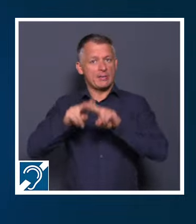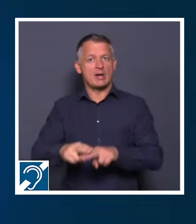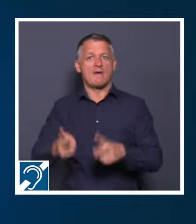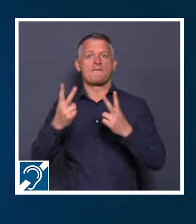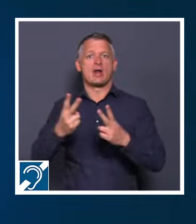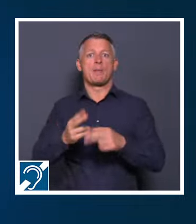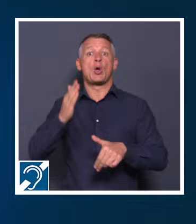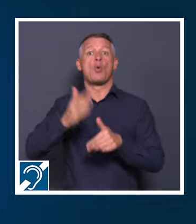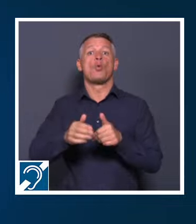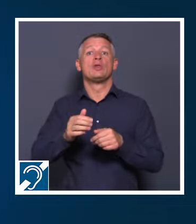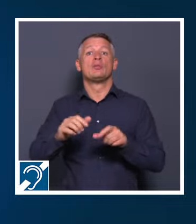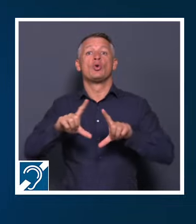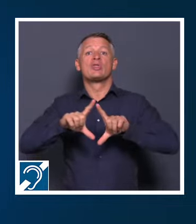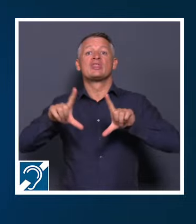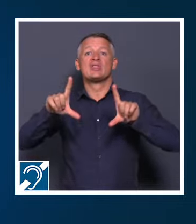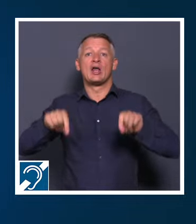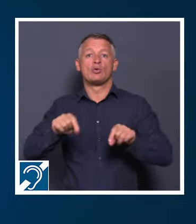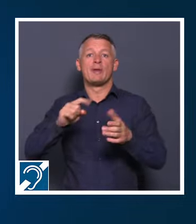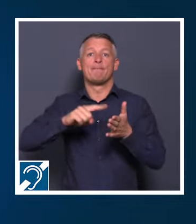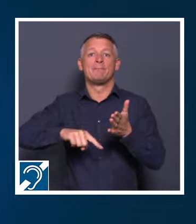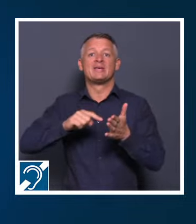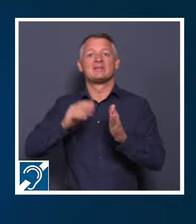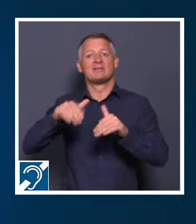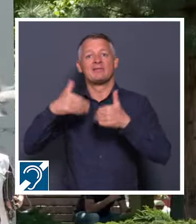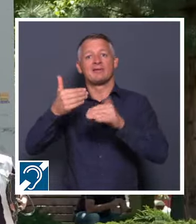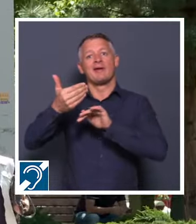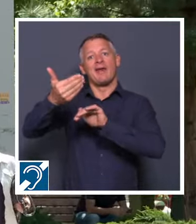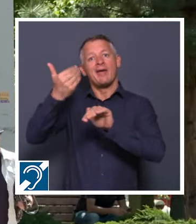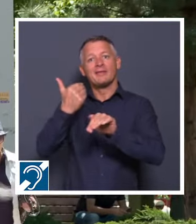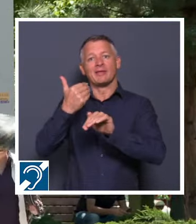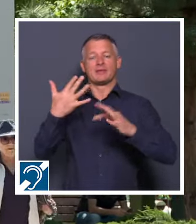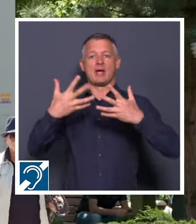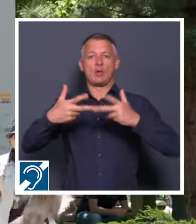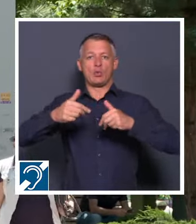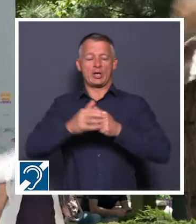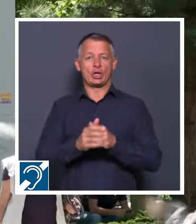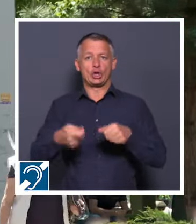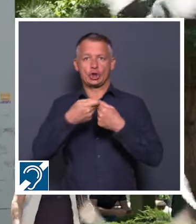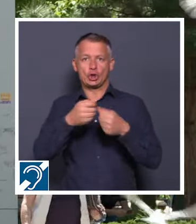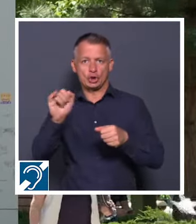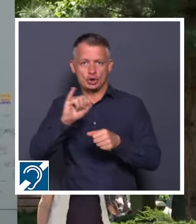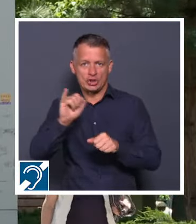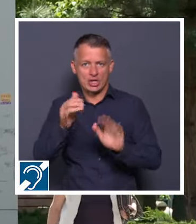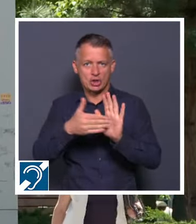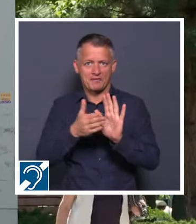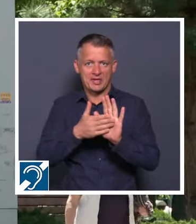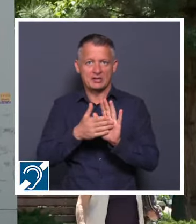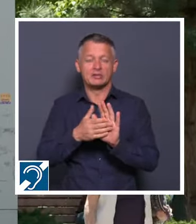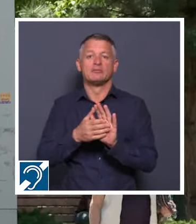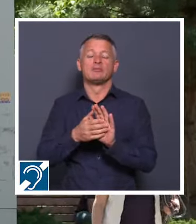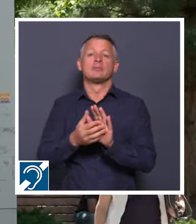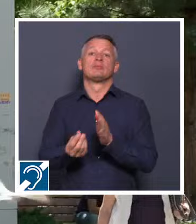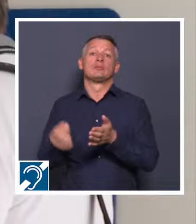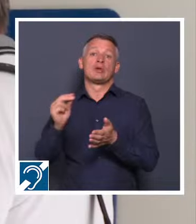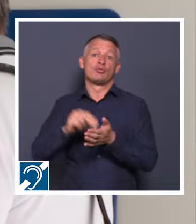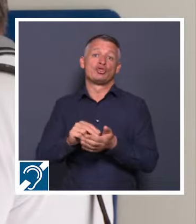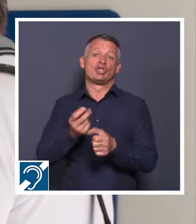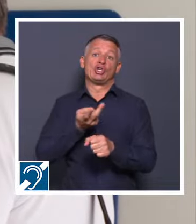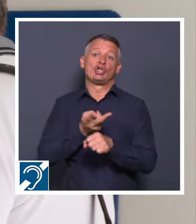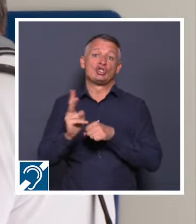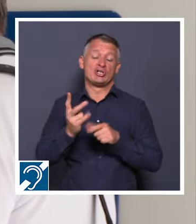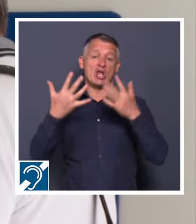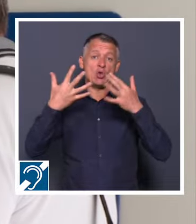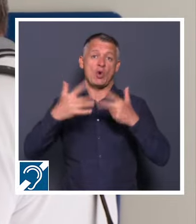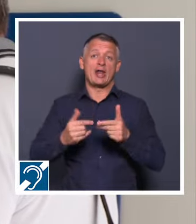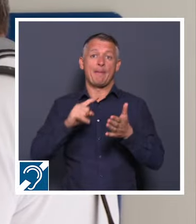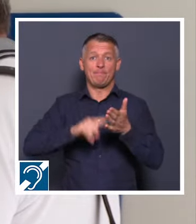valabil ultimul talon de pensie emis înainte de recalculare. Toți cei care dovedesc că li s-a aplicat eronat